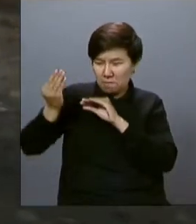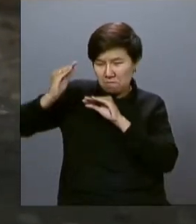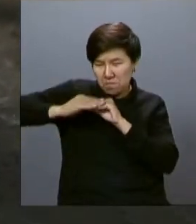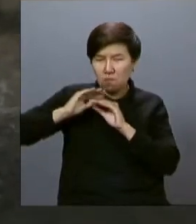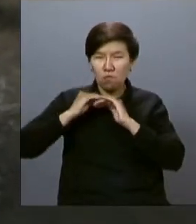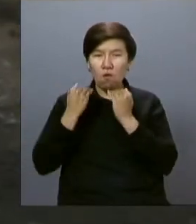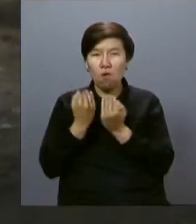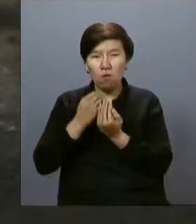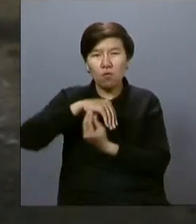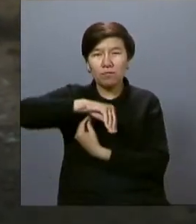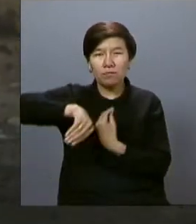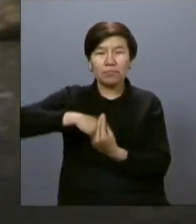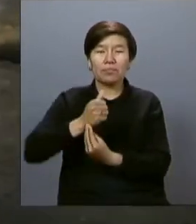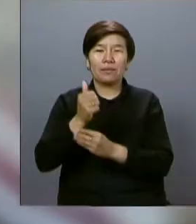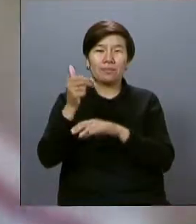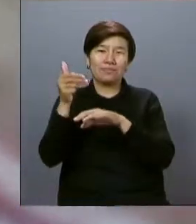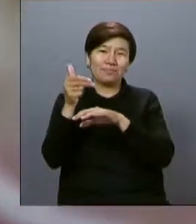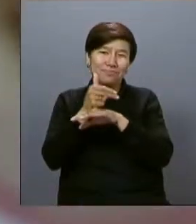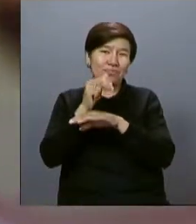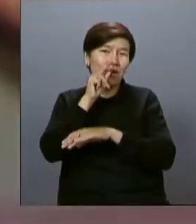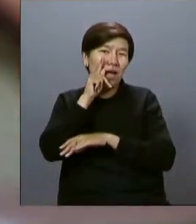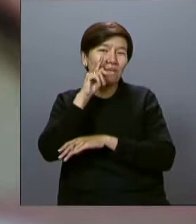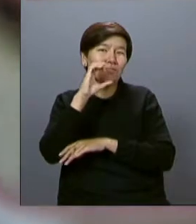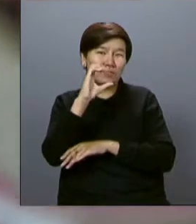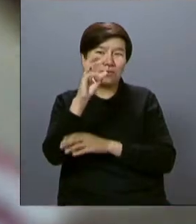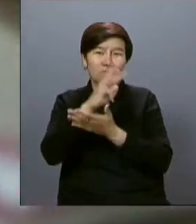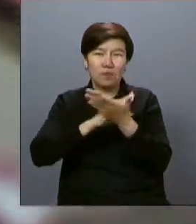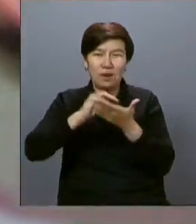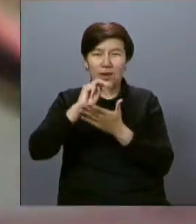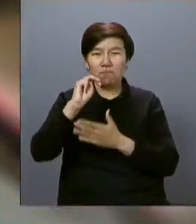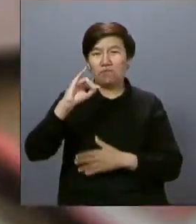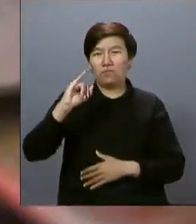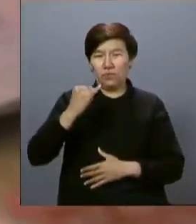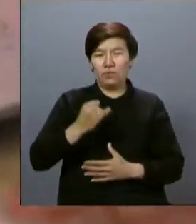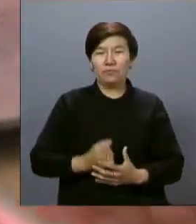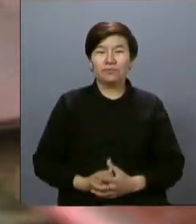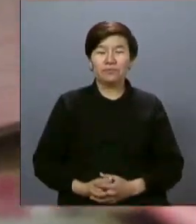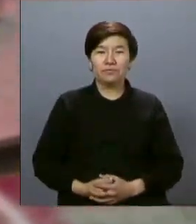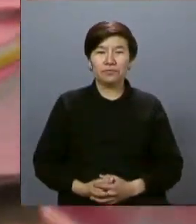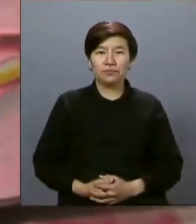นักข่าวพลเมืองปรัชญาปานพรมมหาวิทยาลัยแม่โจ้รายงาน